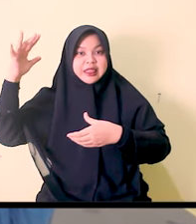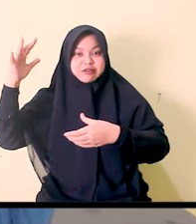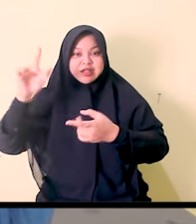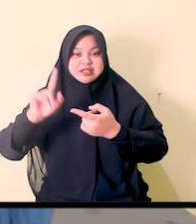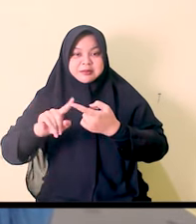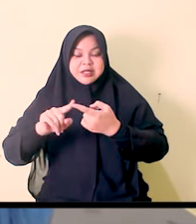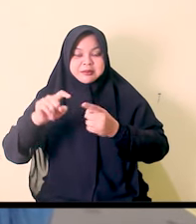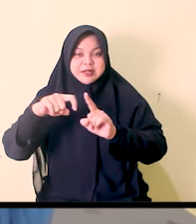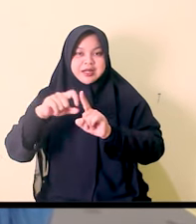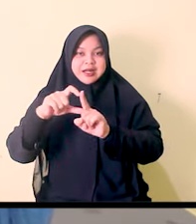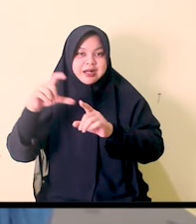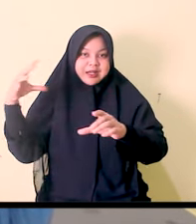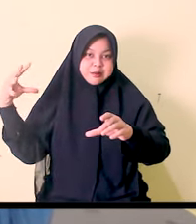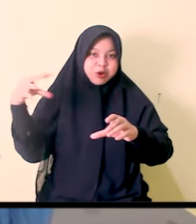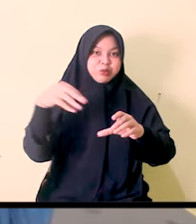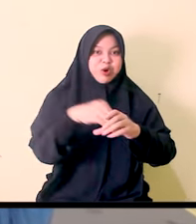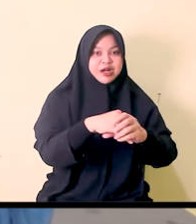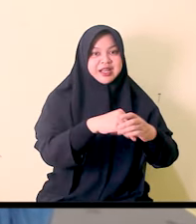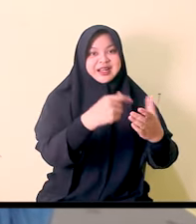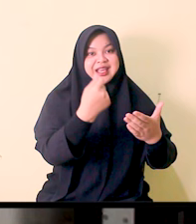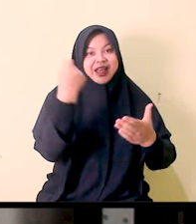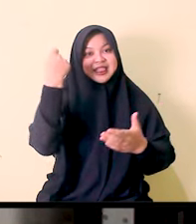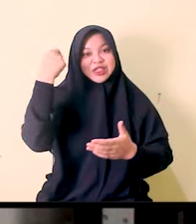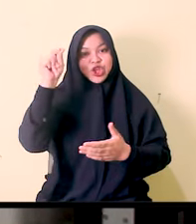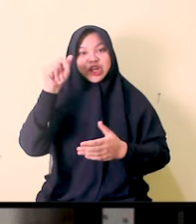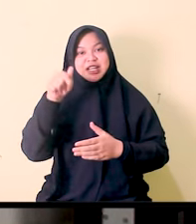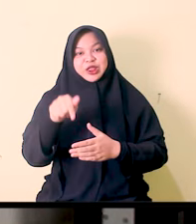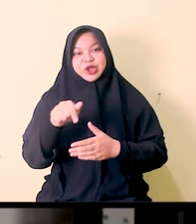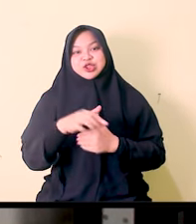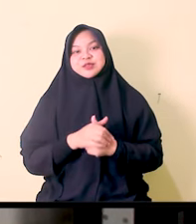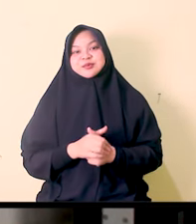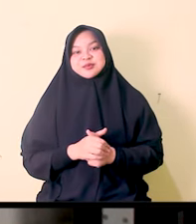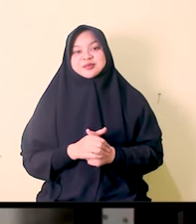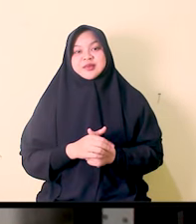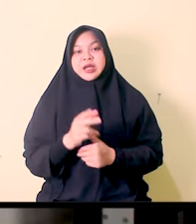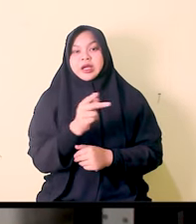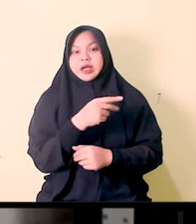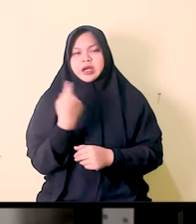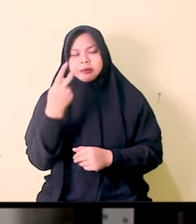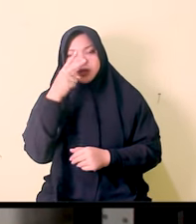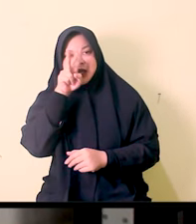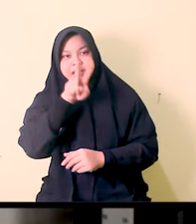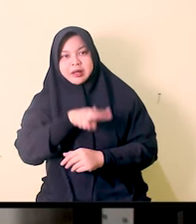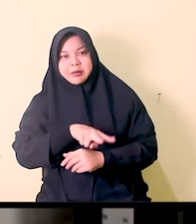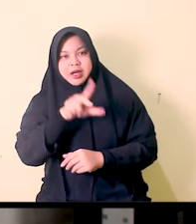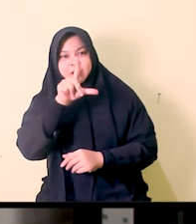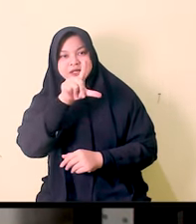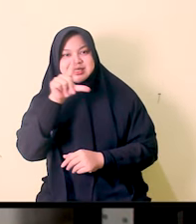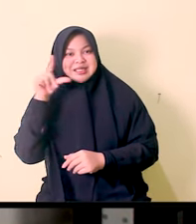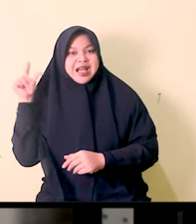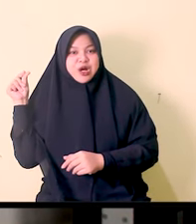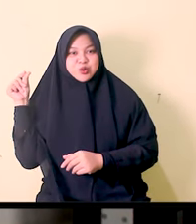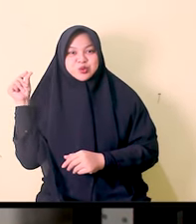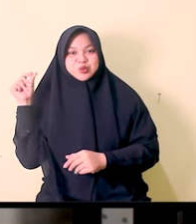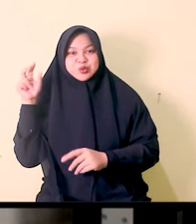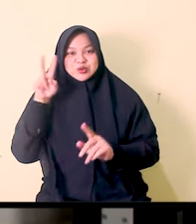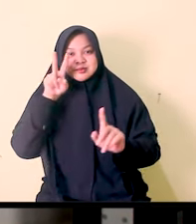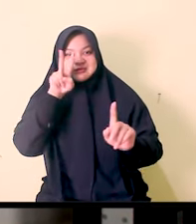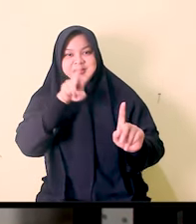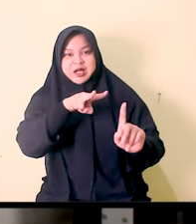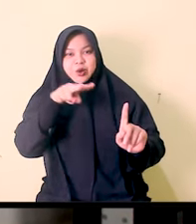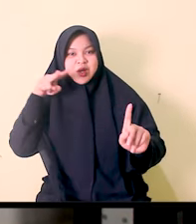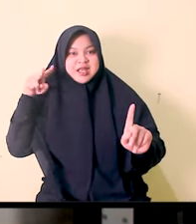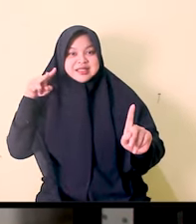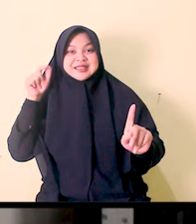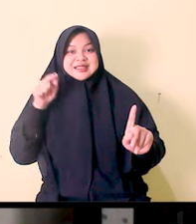di desa terbungan di kantor itu nah kami hanya mengawasi dari karena kami tidak ingin mengganggu